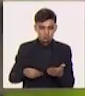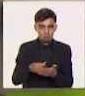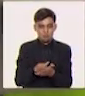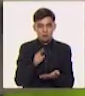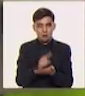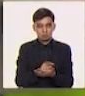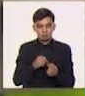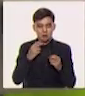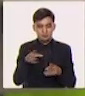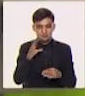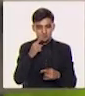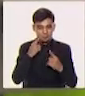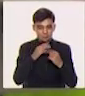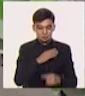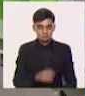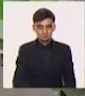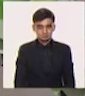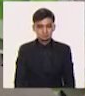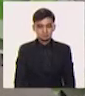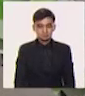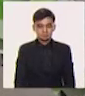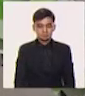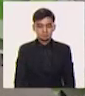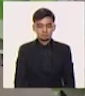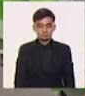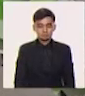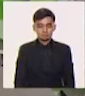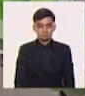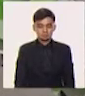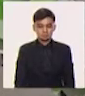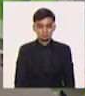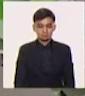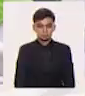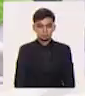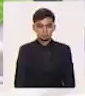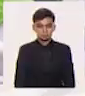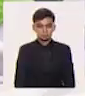міндеттеп отыр деп қынжылады қауымдастық өкілдері. Әйгерім Ердәулетқызы, Сергей Шуйский, Информбюро, Алматы.